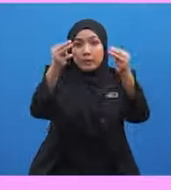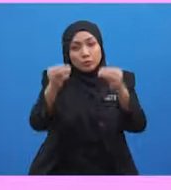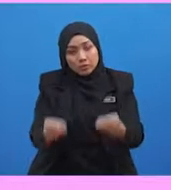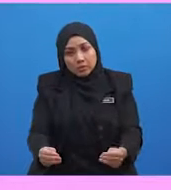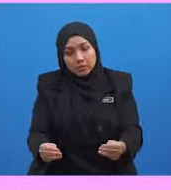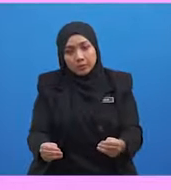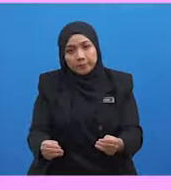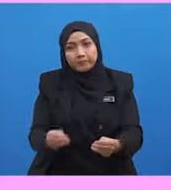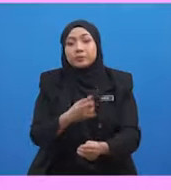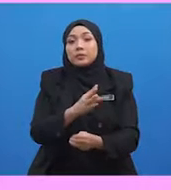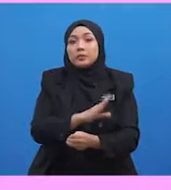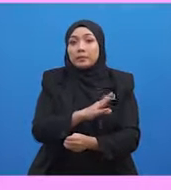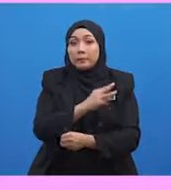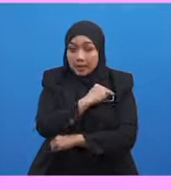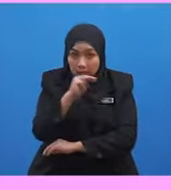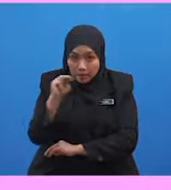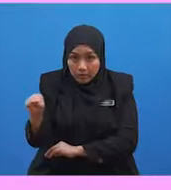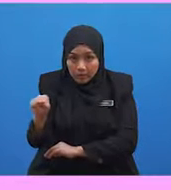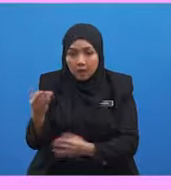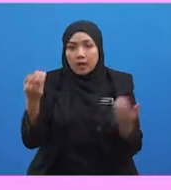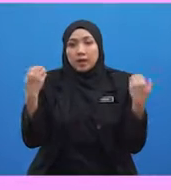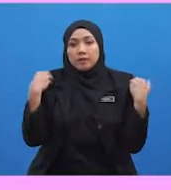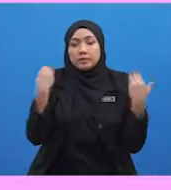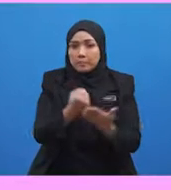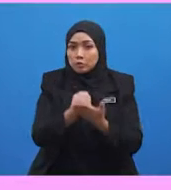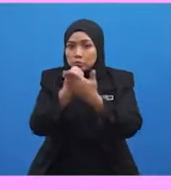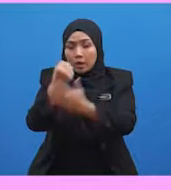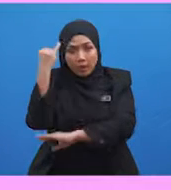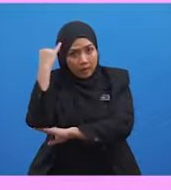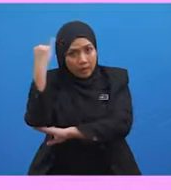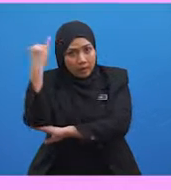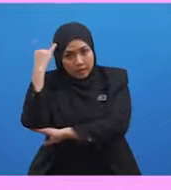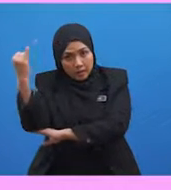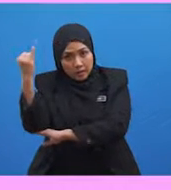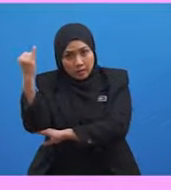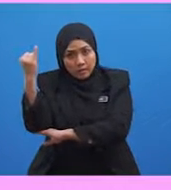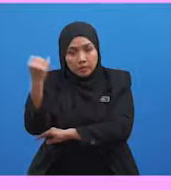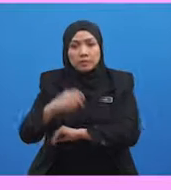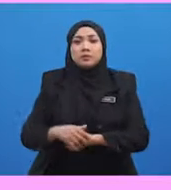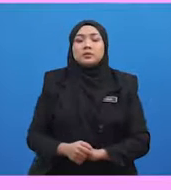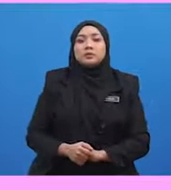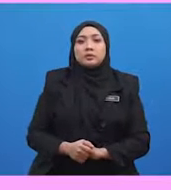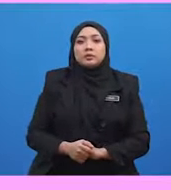iaitu mereka menyumbang idea secara bebas